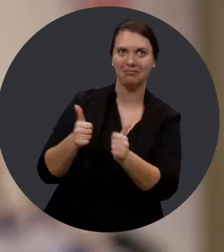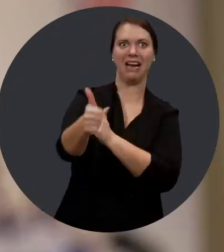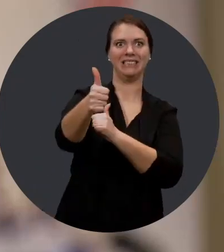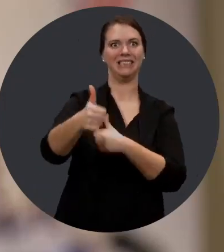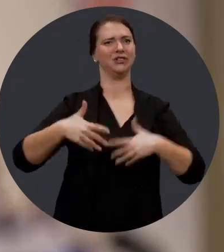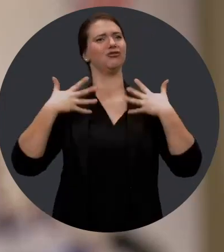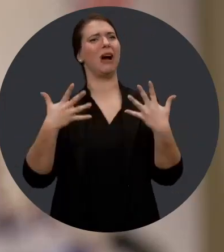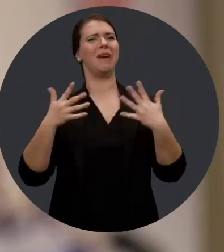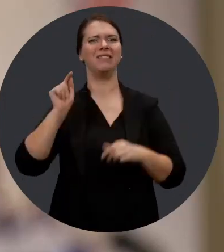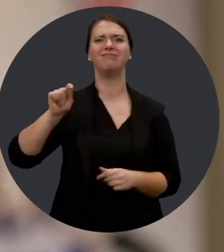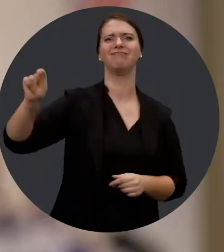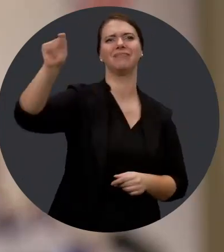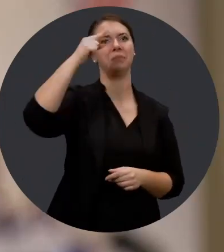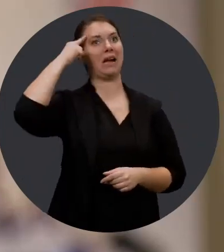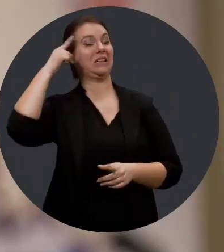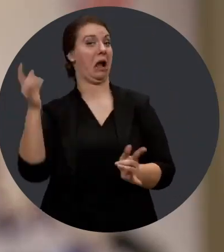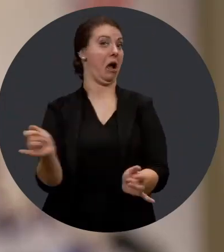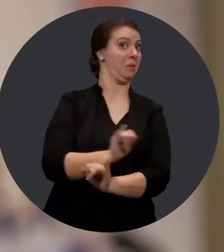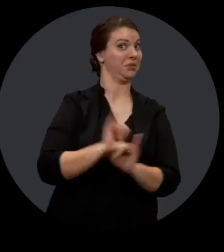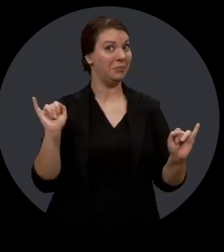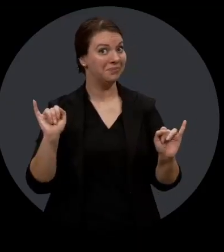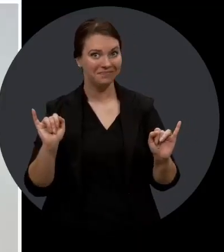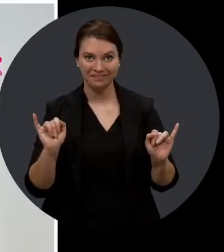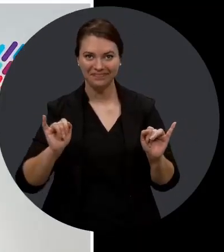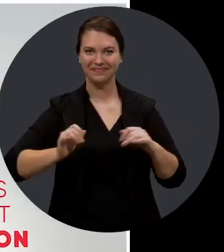dépassent. Puis ils pensaient souvent même que ça n'arriverait jamais.